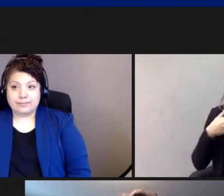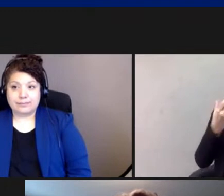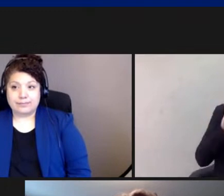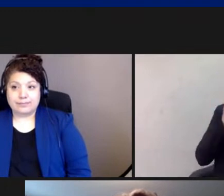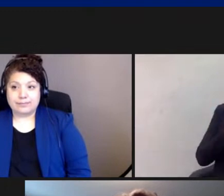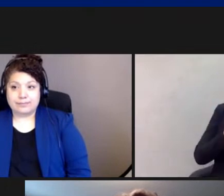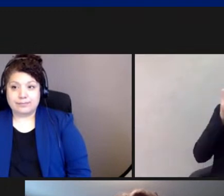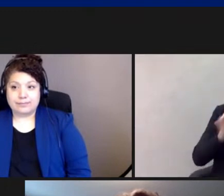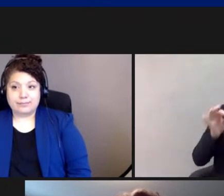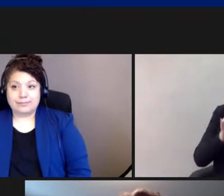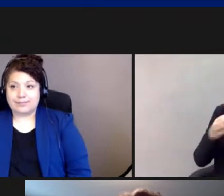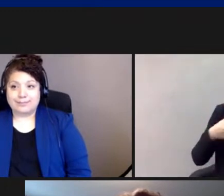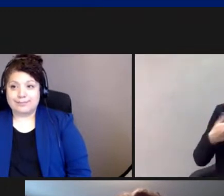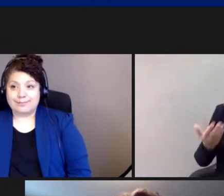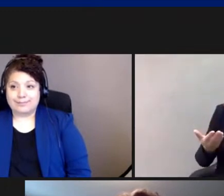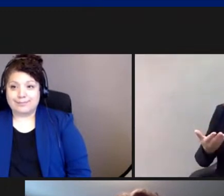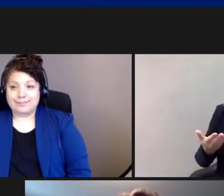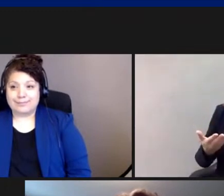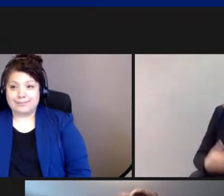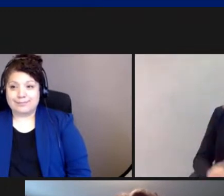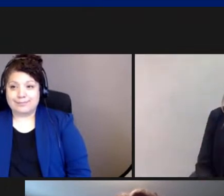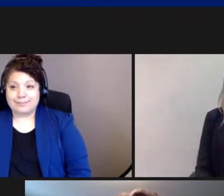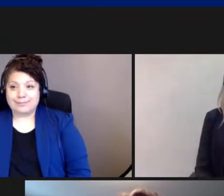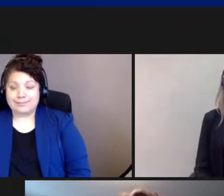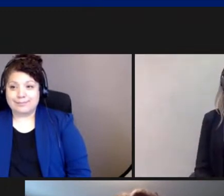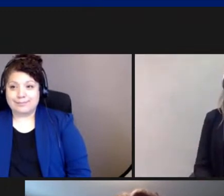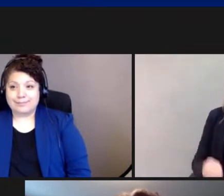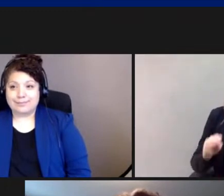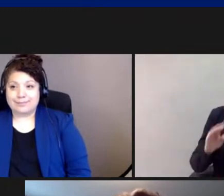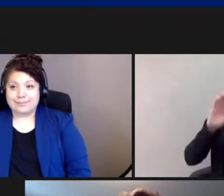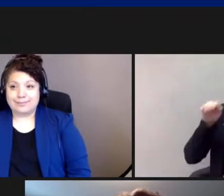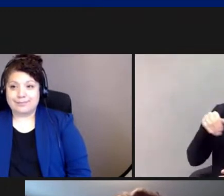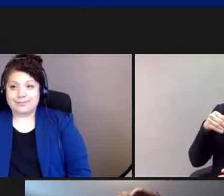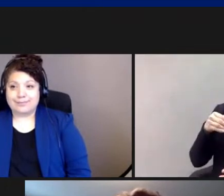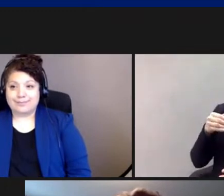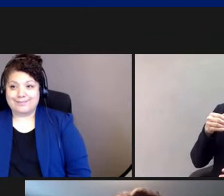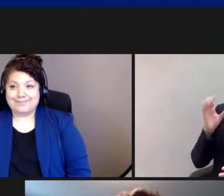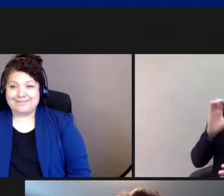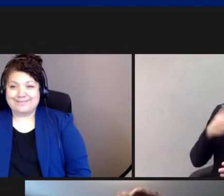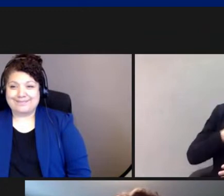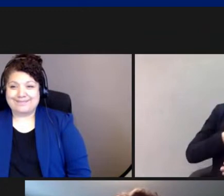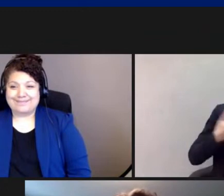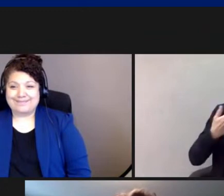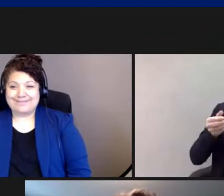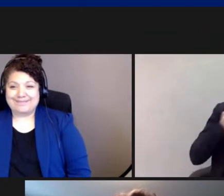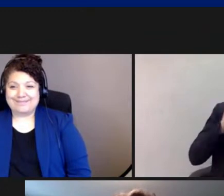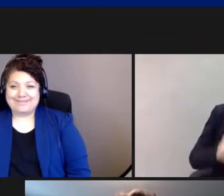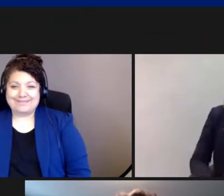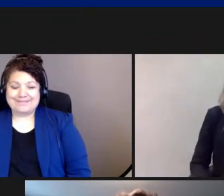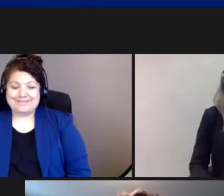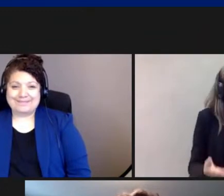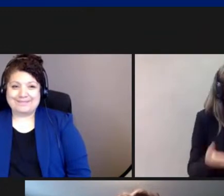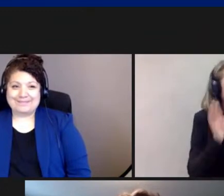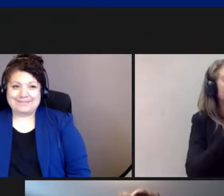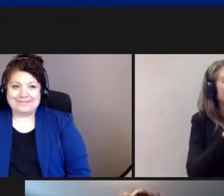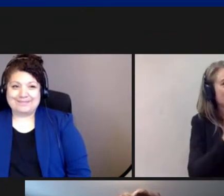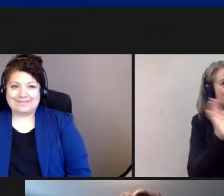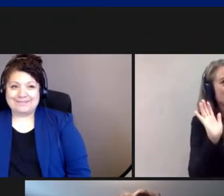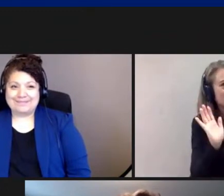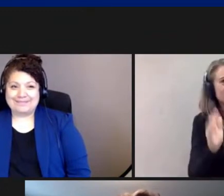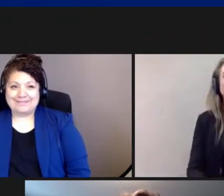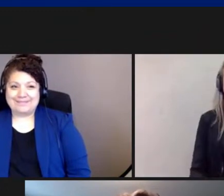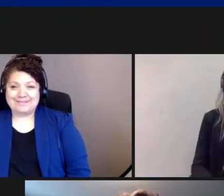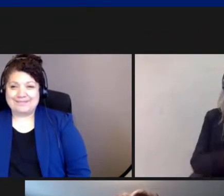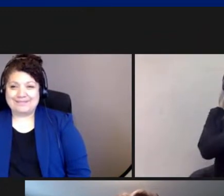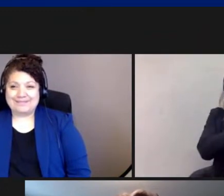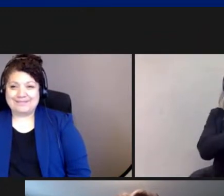Marie-Claude, vous êtes toujours en sourdine. M'excuse. Les cliniques communautaires